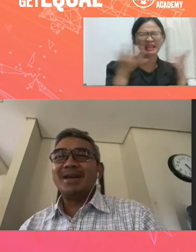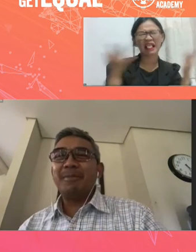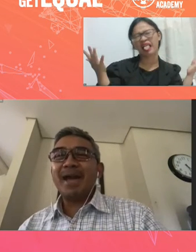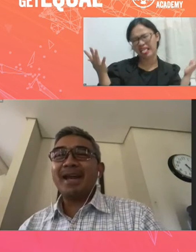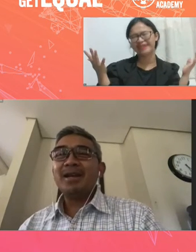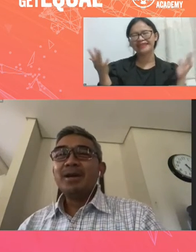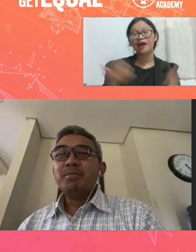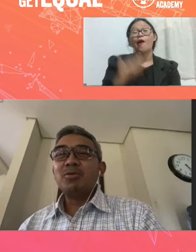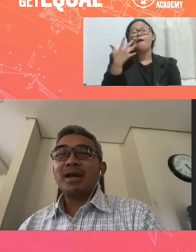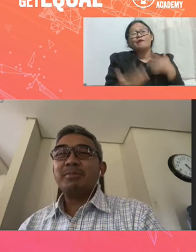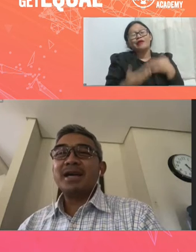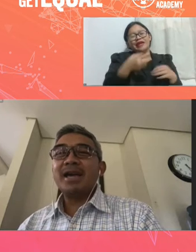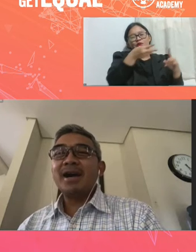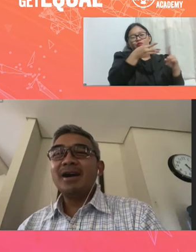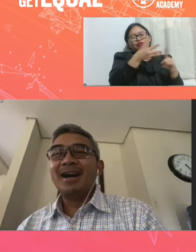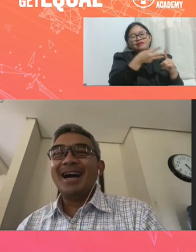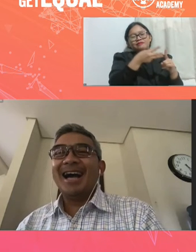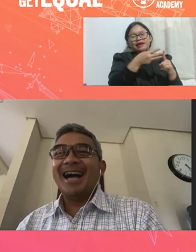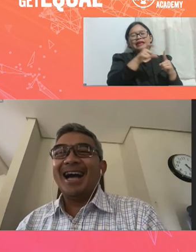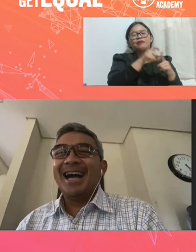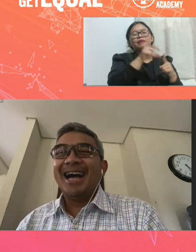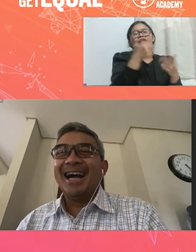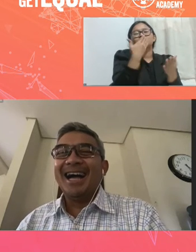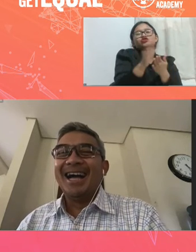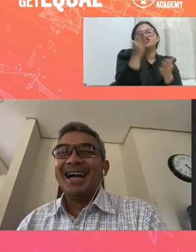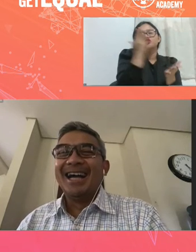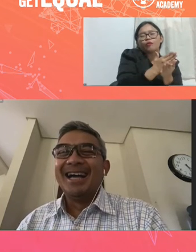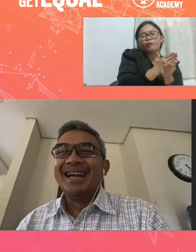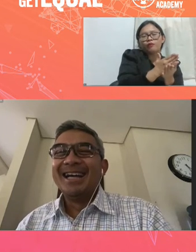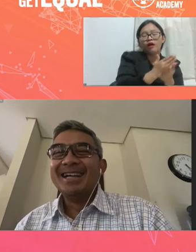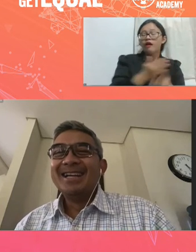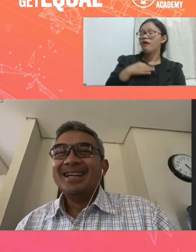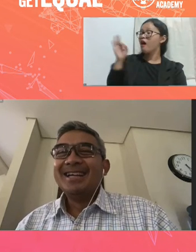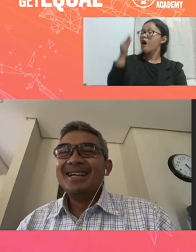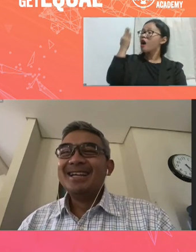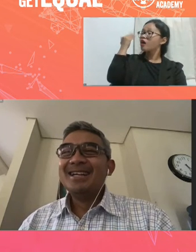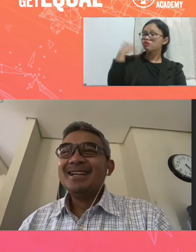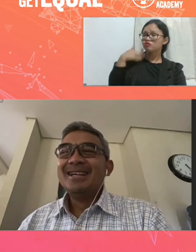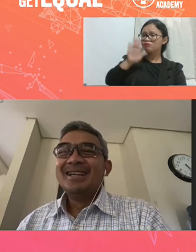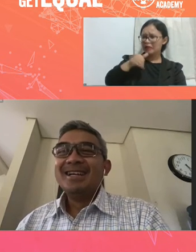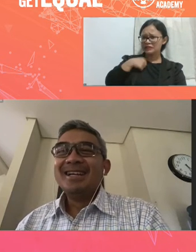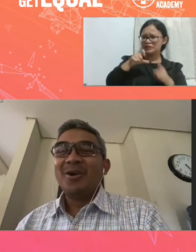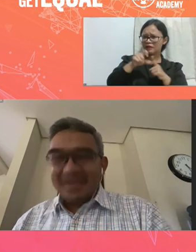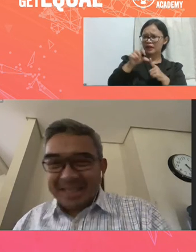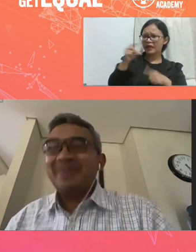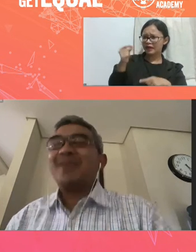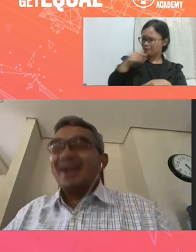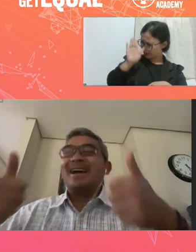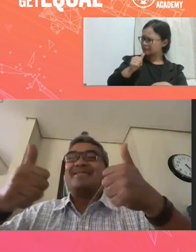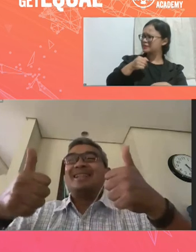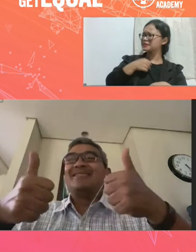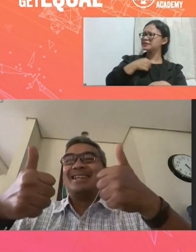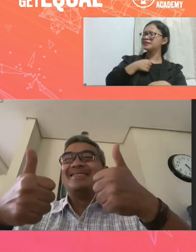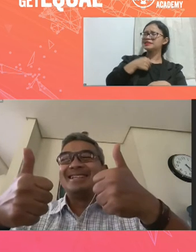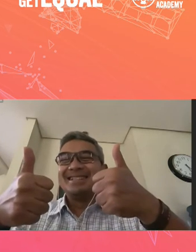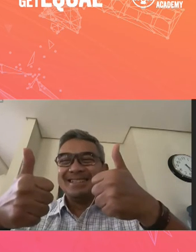dari DPR, baru mereka enggak percaya. Enggak, saya dulu bikinnya waktu masih di DPR. Oh, masih DPR, oh hebat.